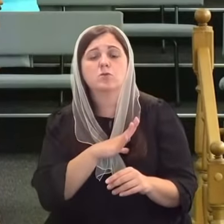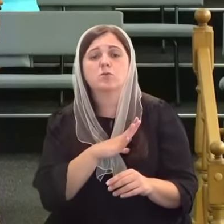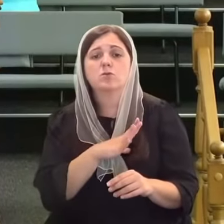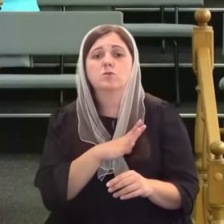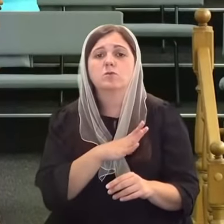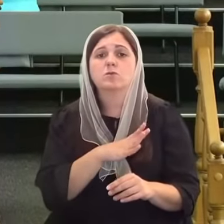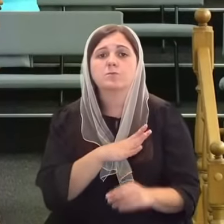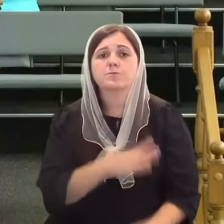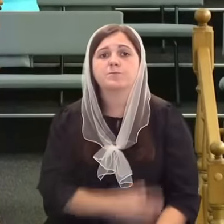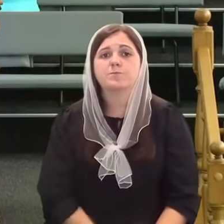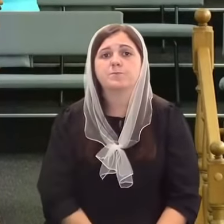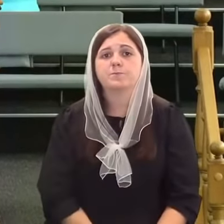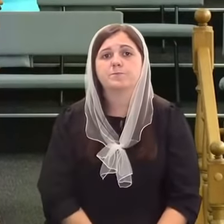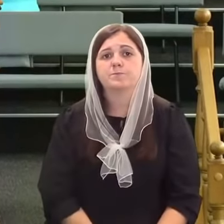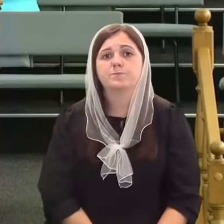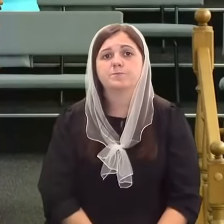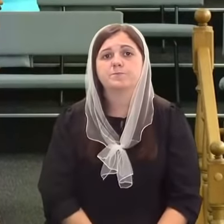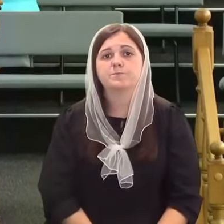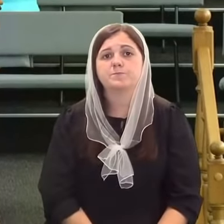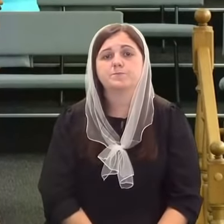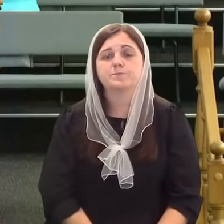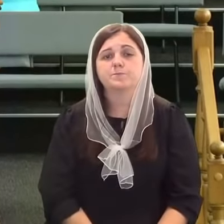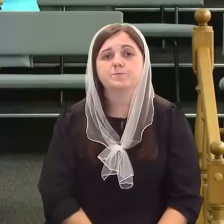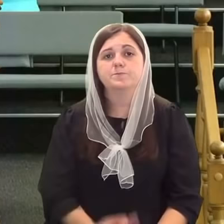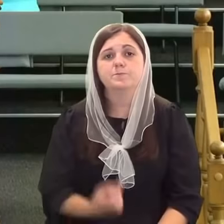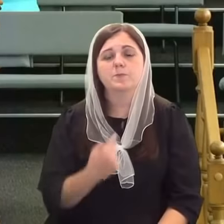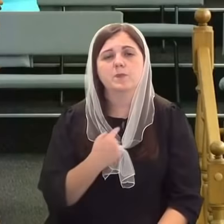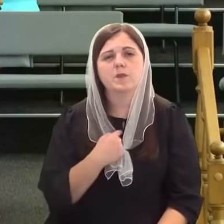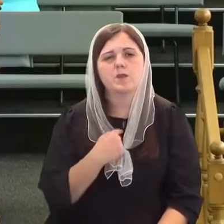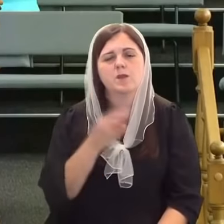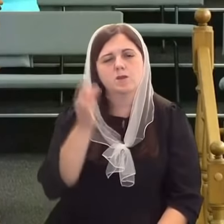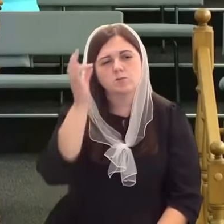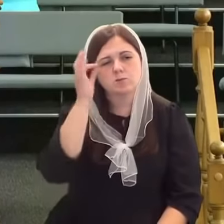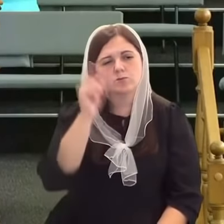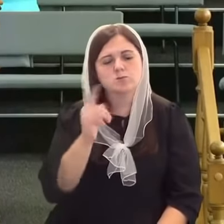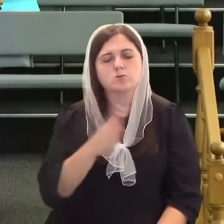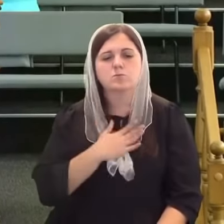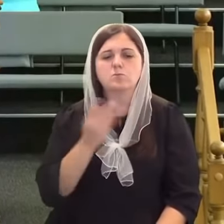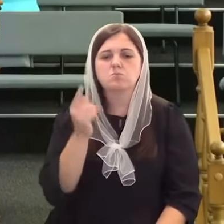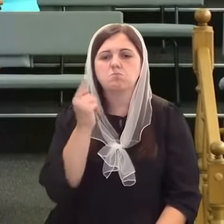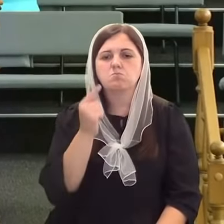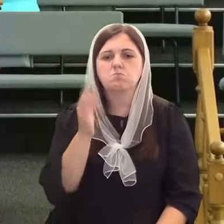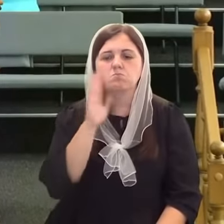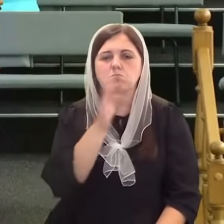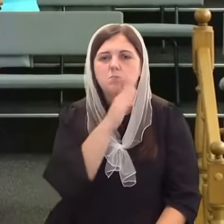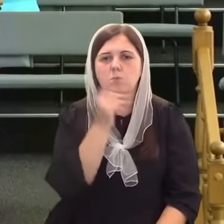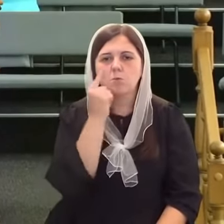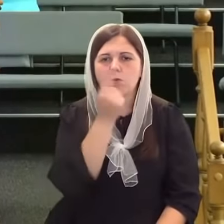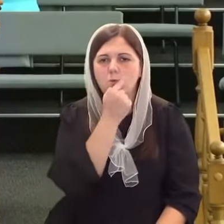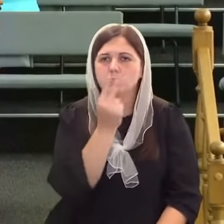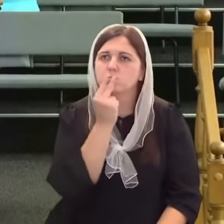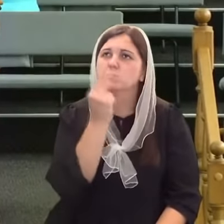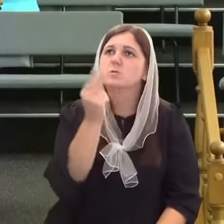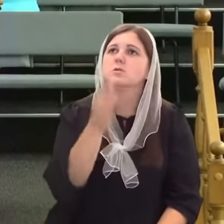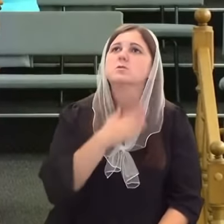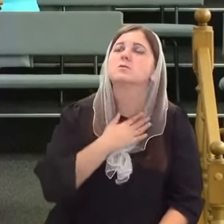все необходимое. Я помню, что моя мама подняла глаза ко мне и говорит, сынок,